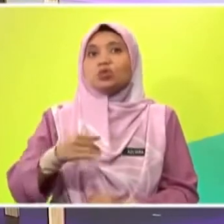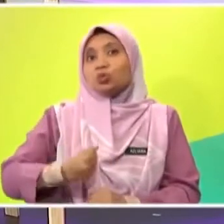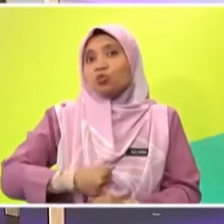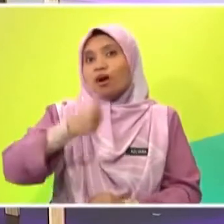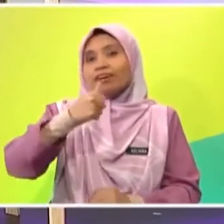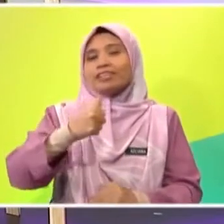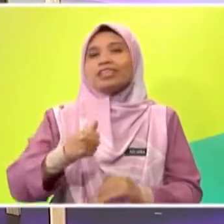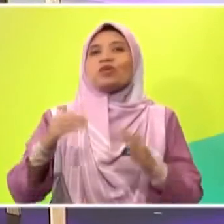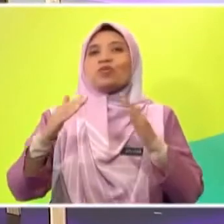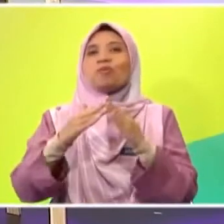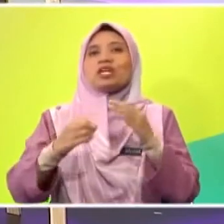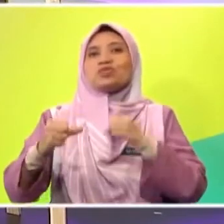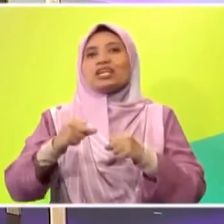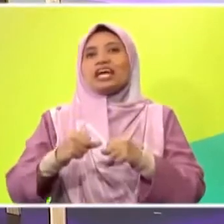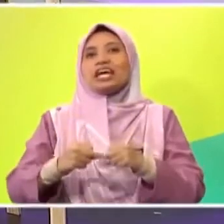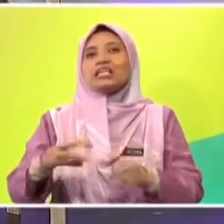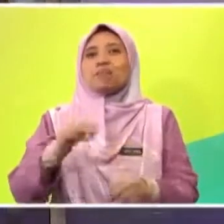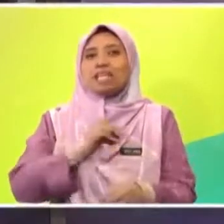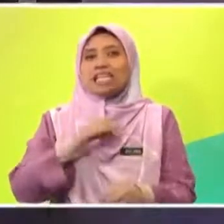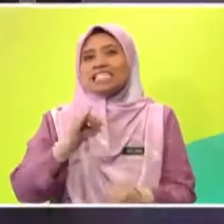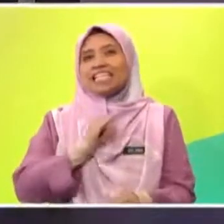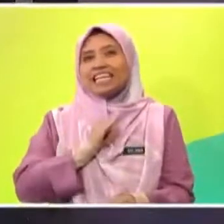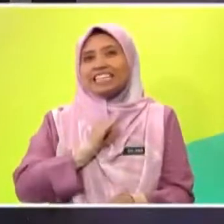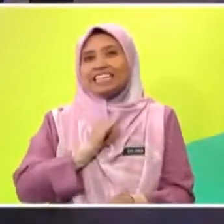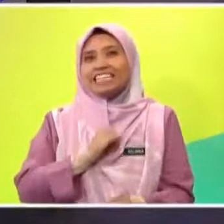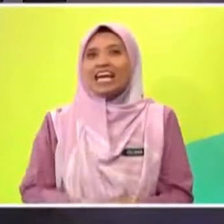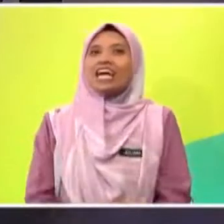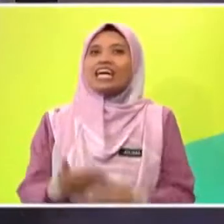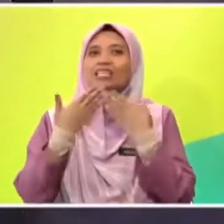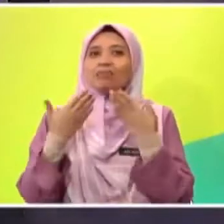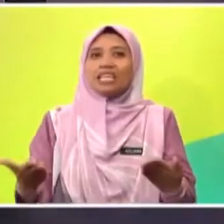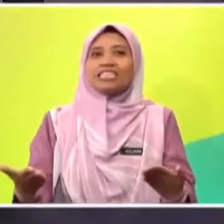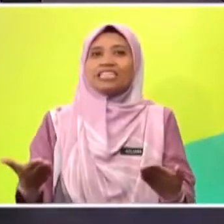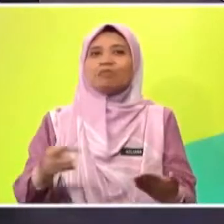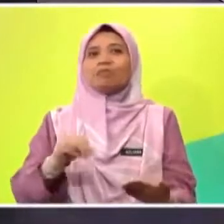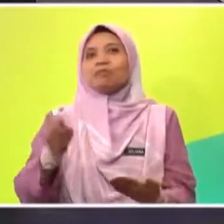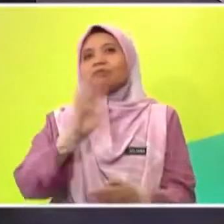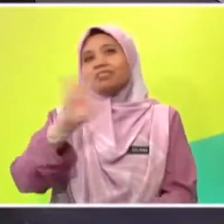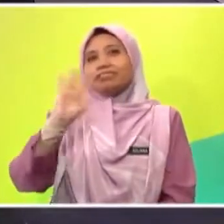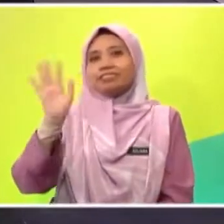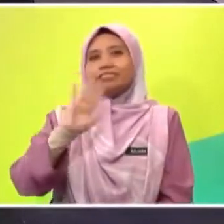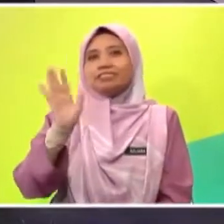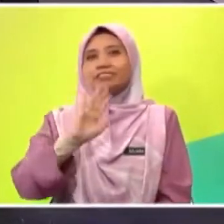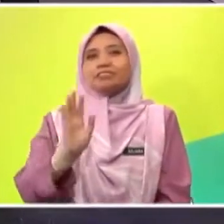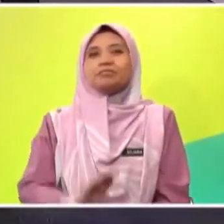saya sayalah juara baik cegah sih beribu-ribu juga lagi bye